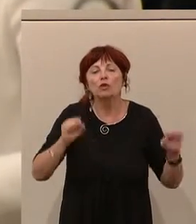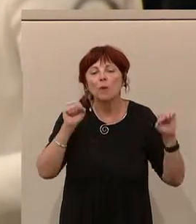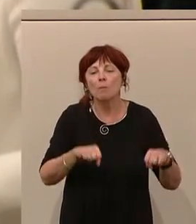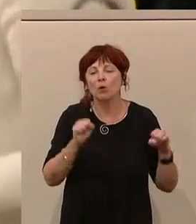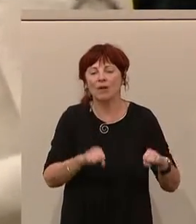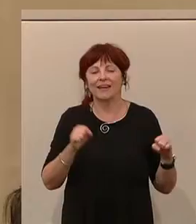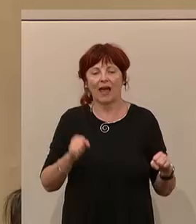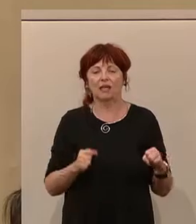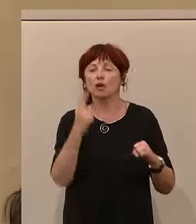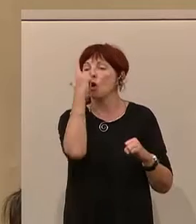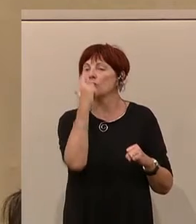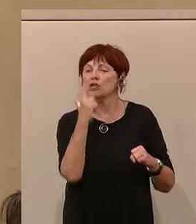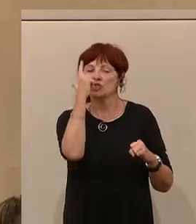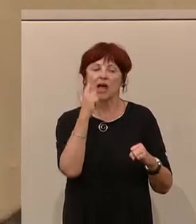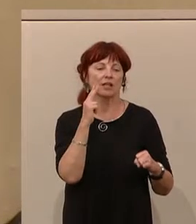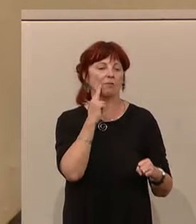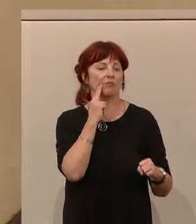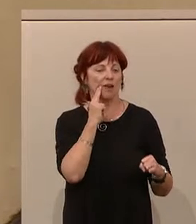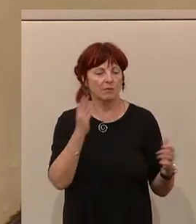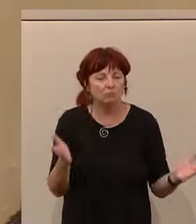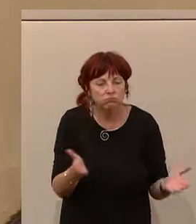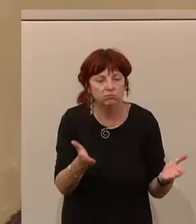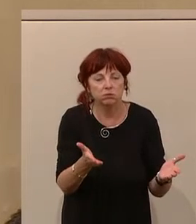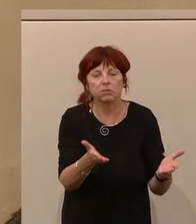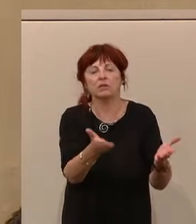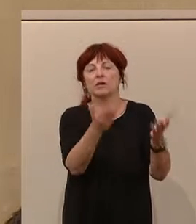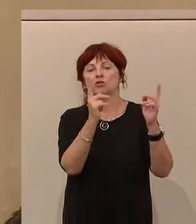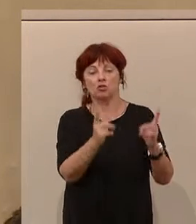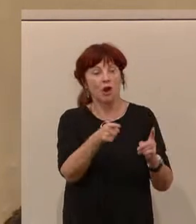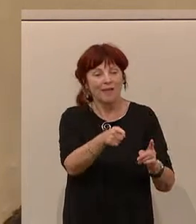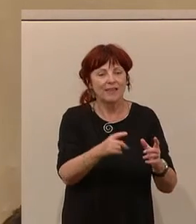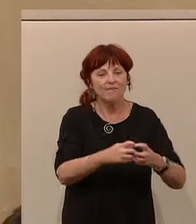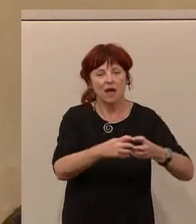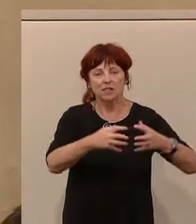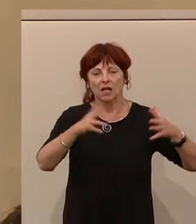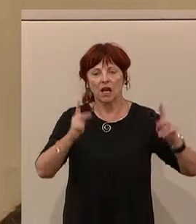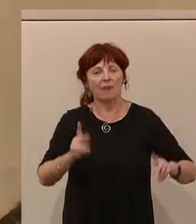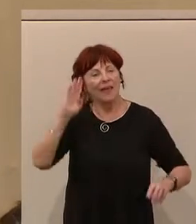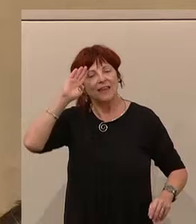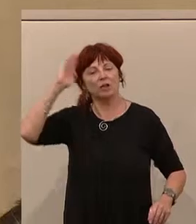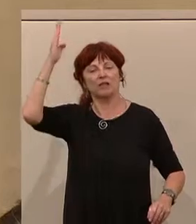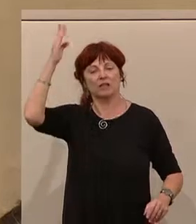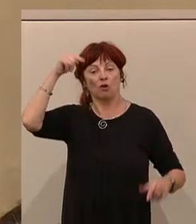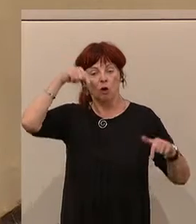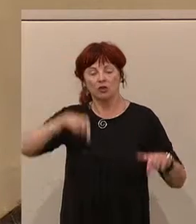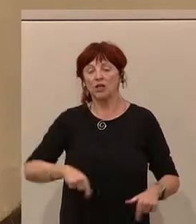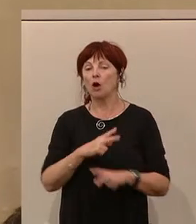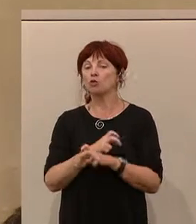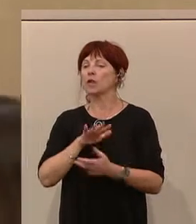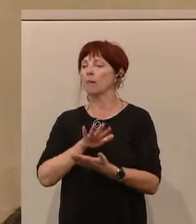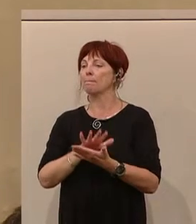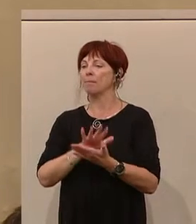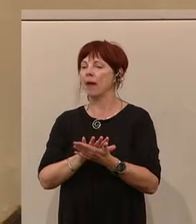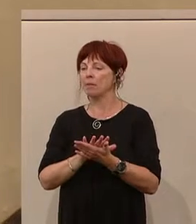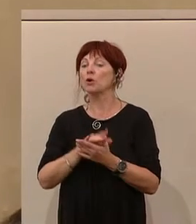zu stecken, damit genau diese Unternehmen wachsen können, innovativ sein können und mit ihren Unternehmen bei uns hier in Österreich bleiben und